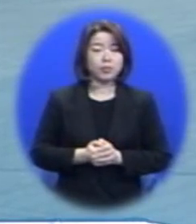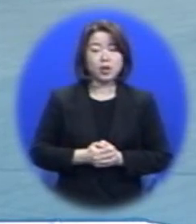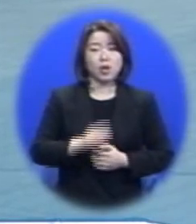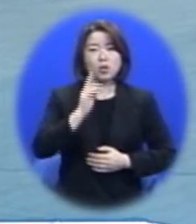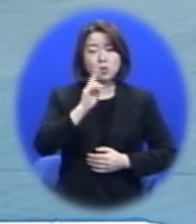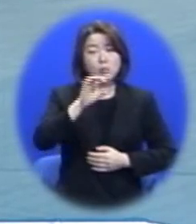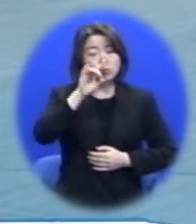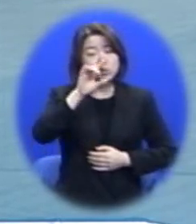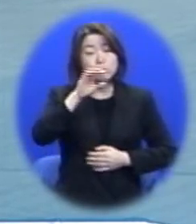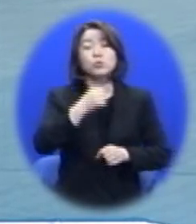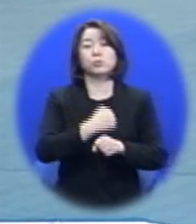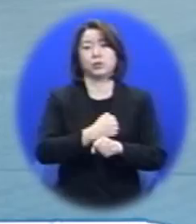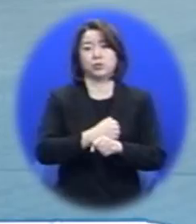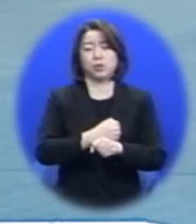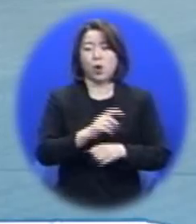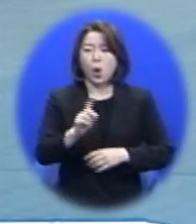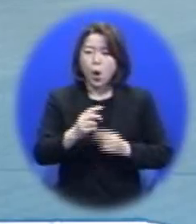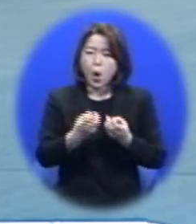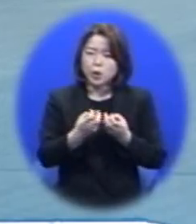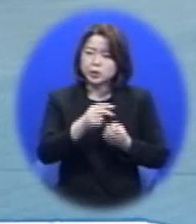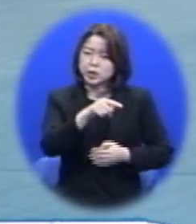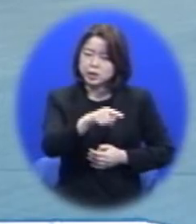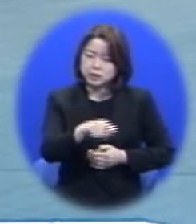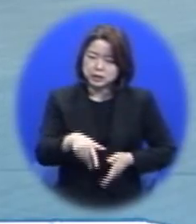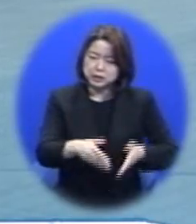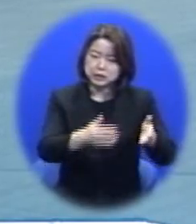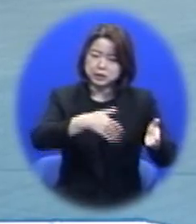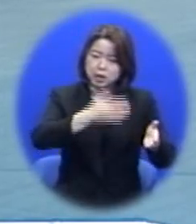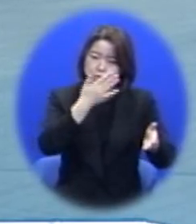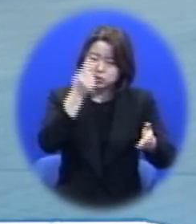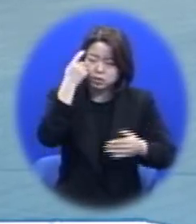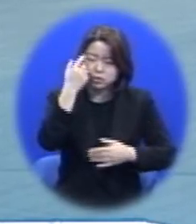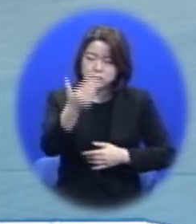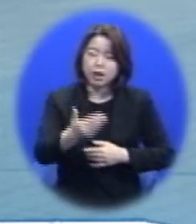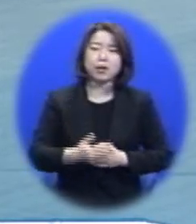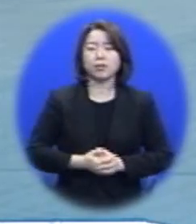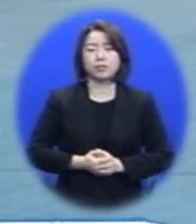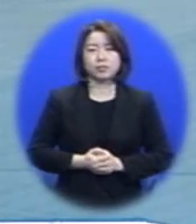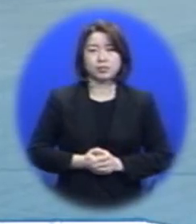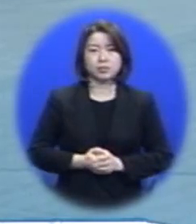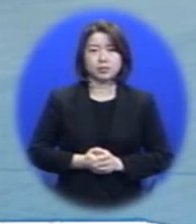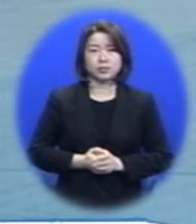너무너무 궁금해요. 어떻게 이분이 그 길을 갈 수 있었던 거지?